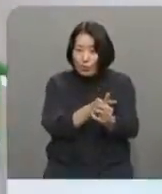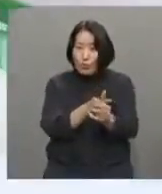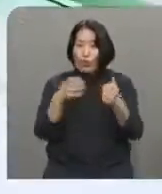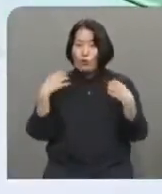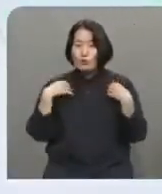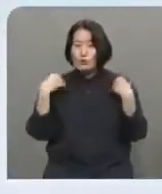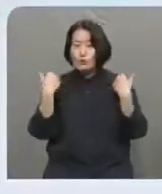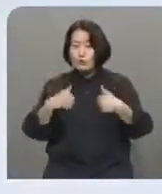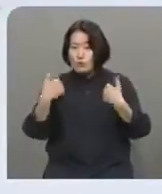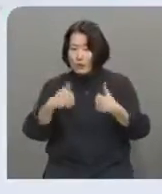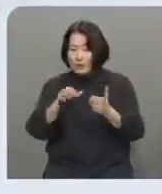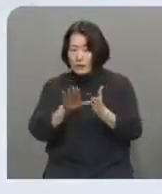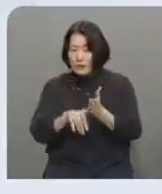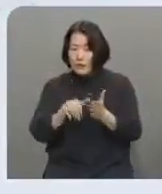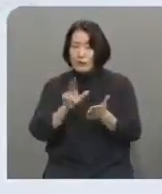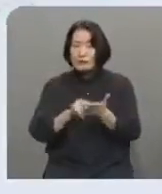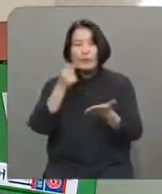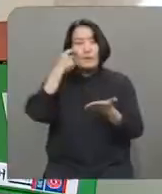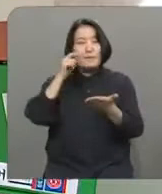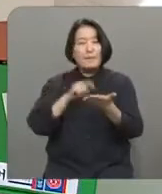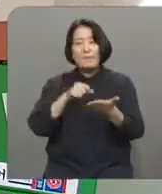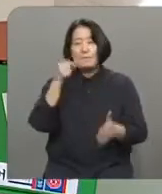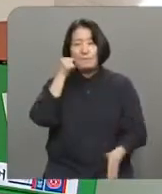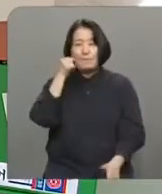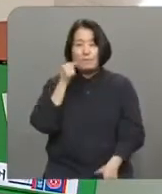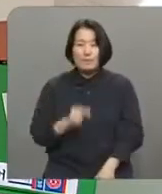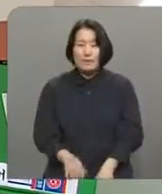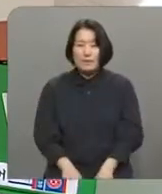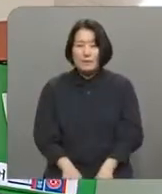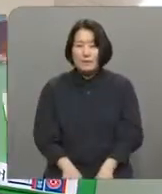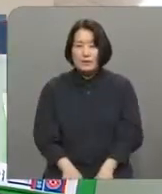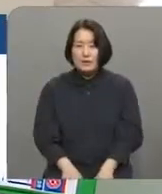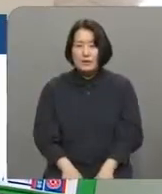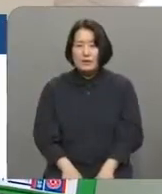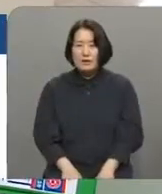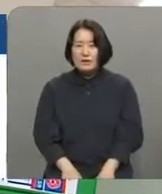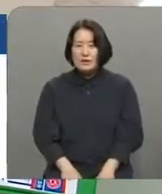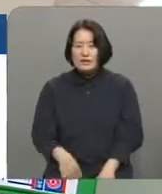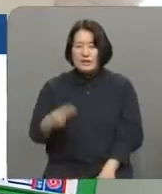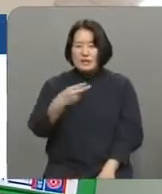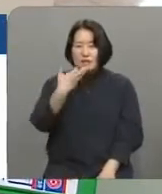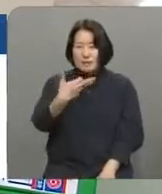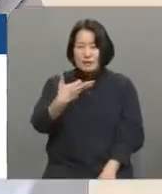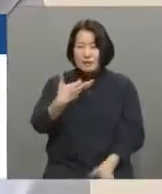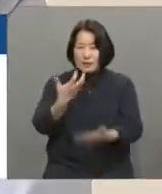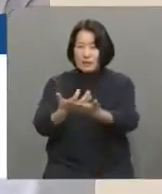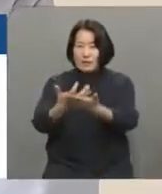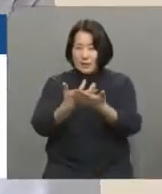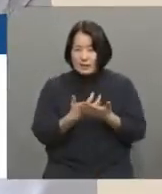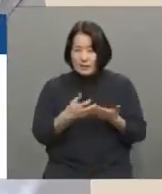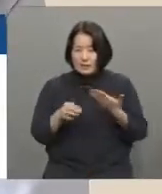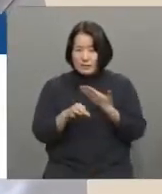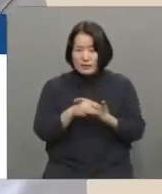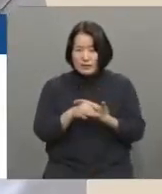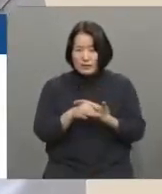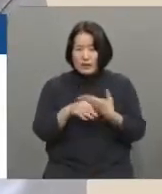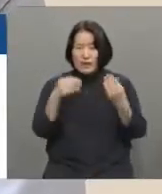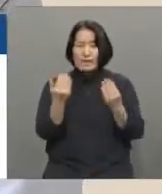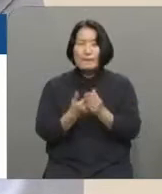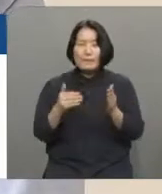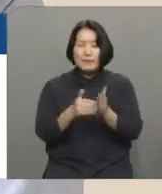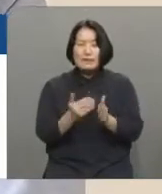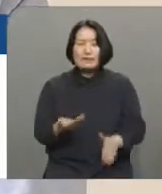군의회에서도 별다른 문제 제기가 없었습니다. 18년도에 우리가 받았으면 그때 정산이 다 됐을 텐데 지금 제가 와서 받다